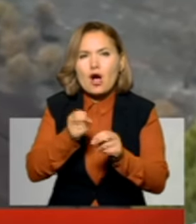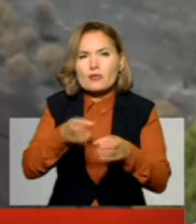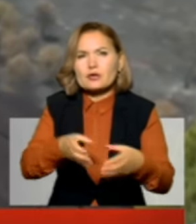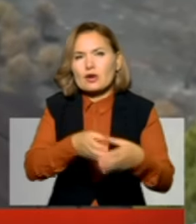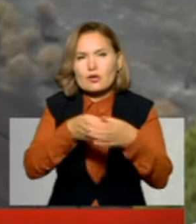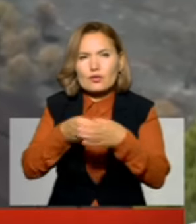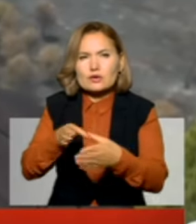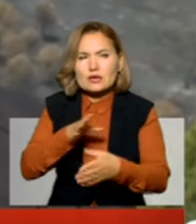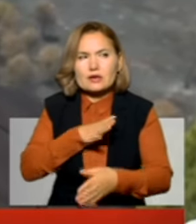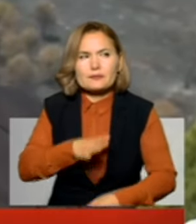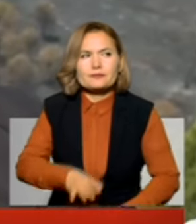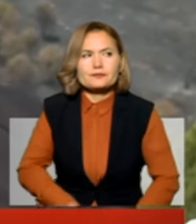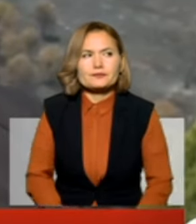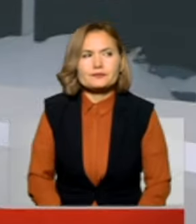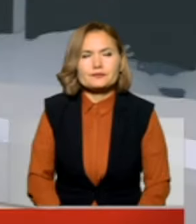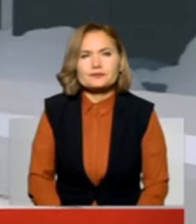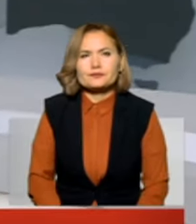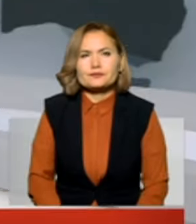көшірілді.